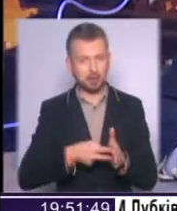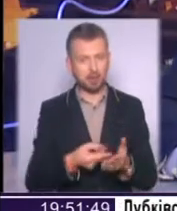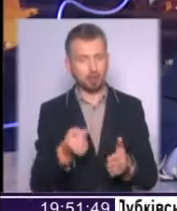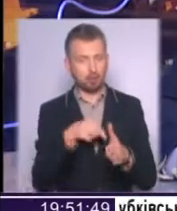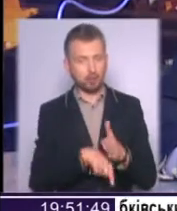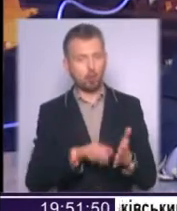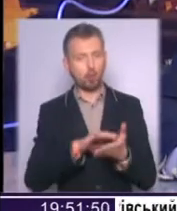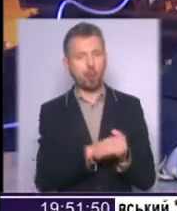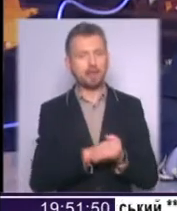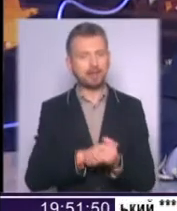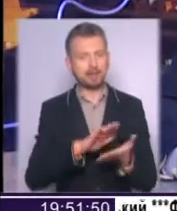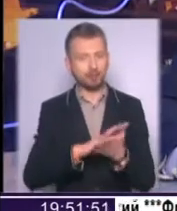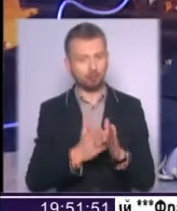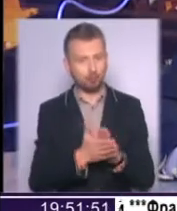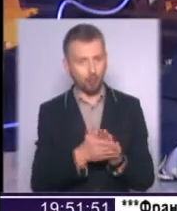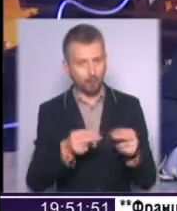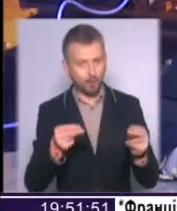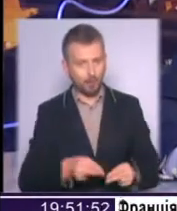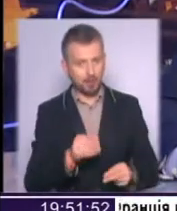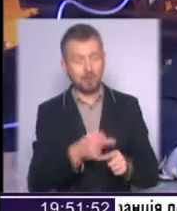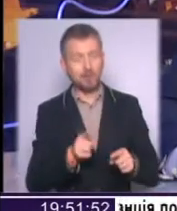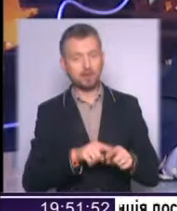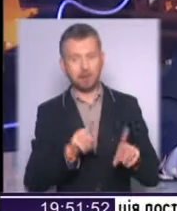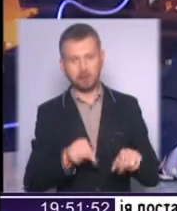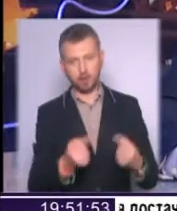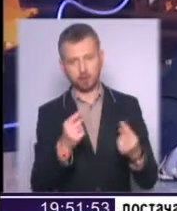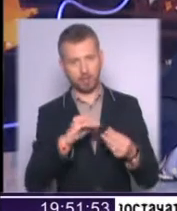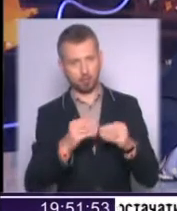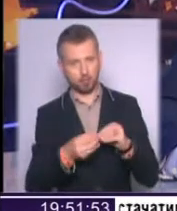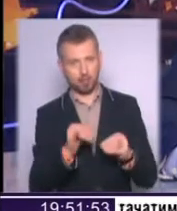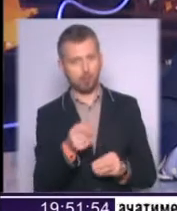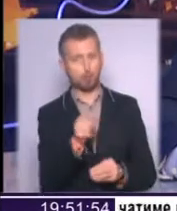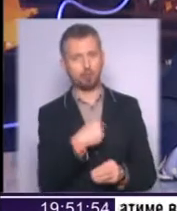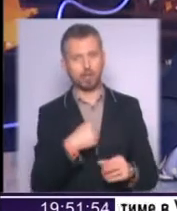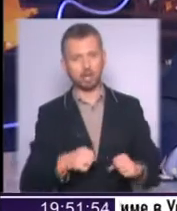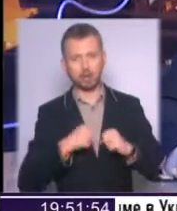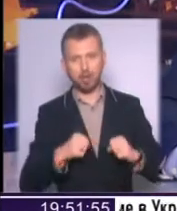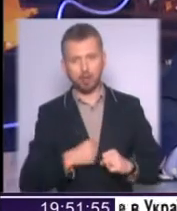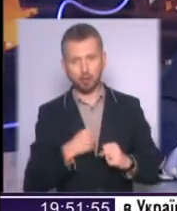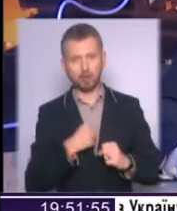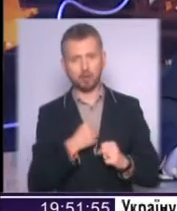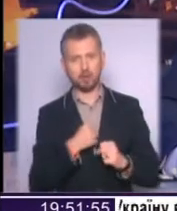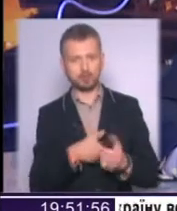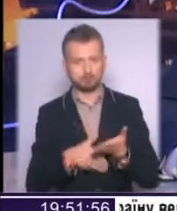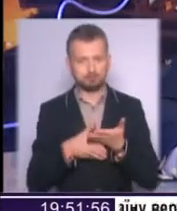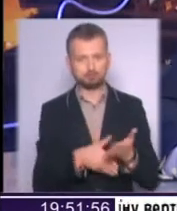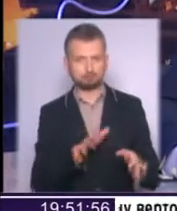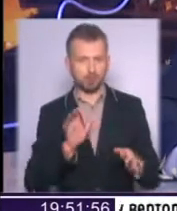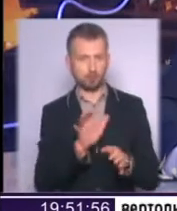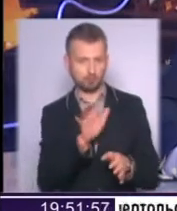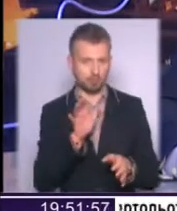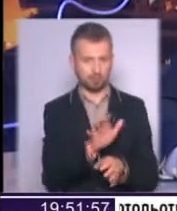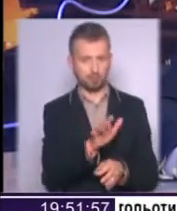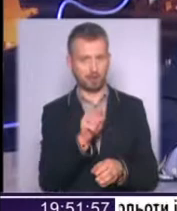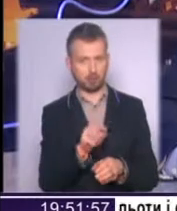коаліційний договір. І це так само дуже велика проблема. І саме тому я намагаюся штовхати в спину цю коаліцію з тим, щоб